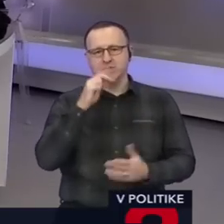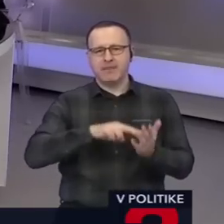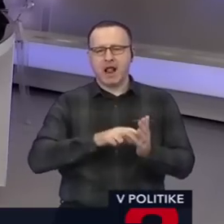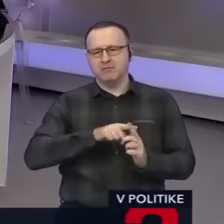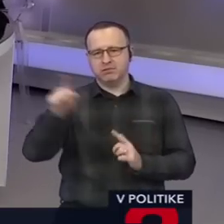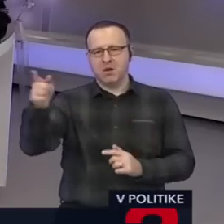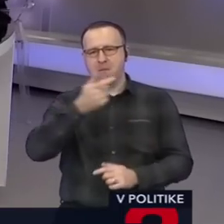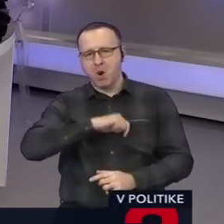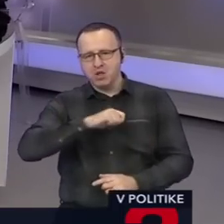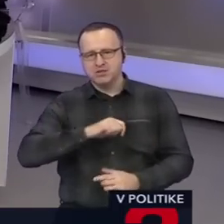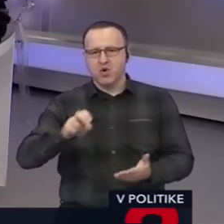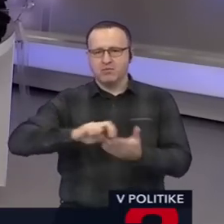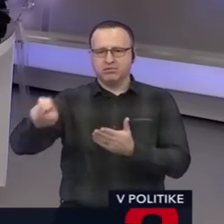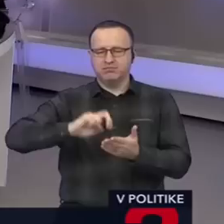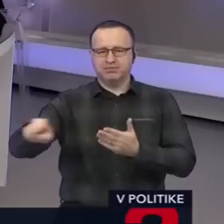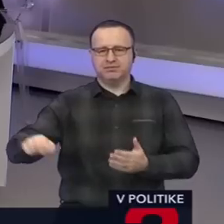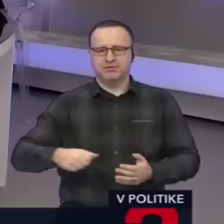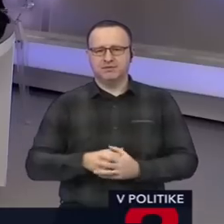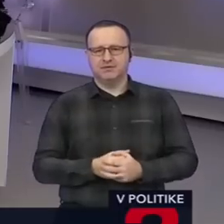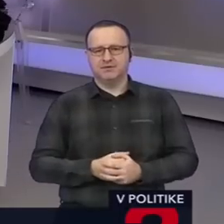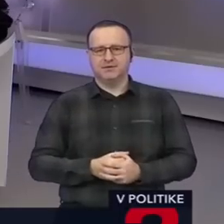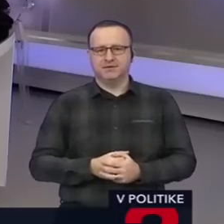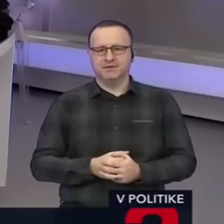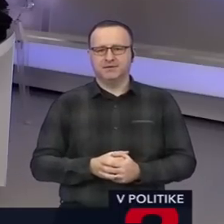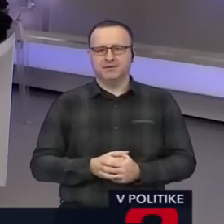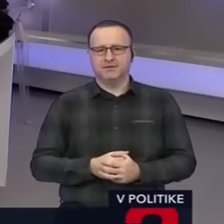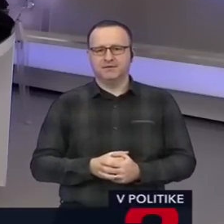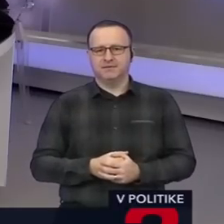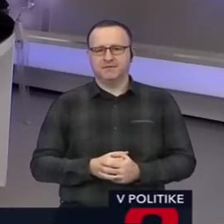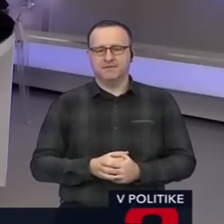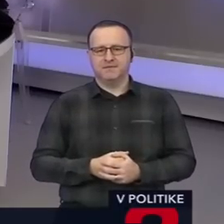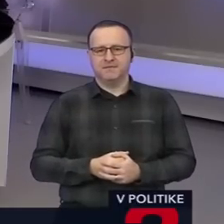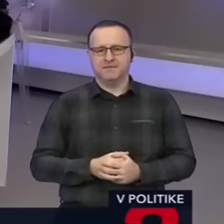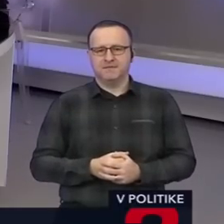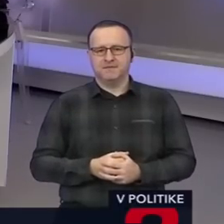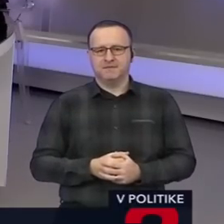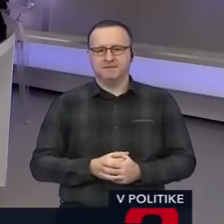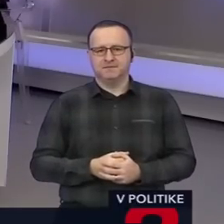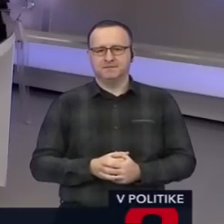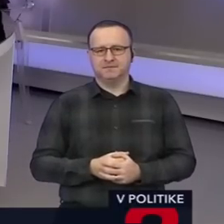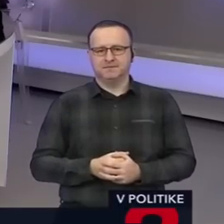Slovensko. Hovorí sa veľa teraz o Moldavsku a o prípadnom napadnutí Moldavska